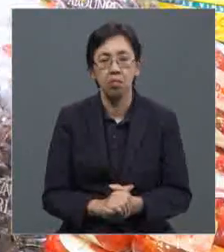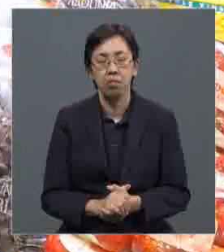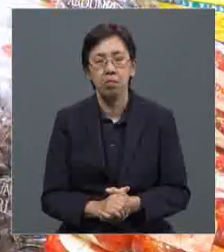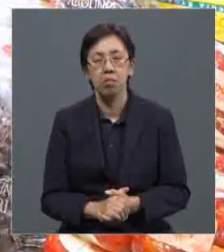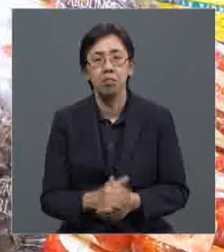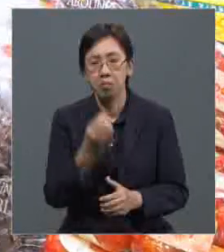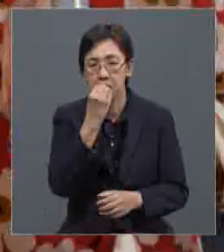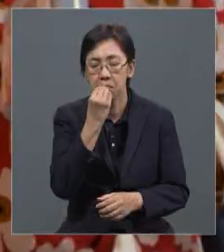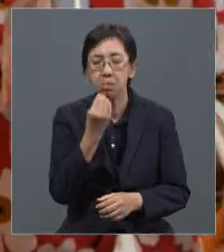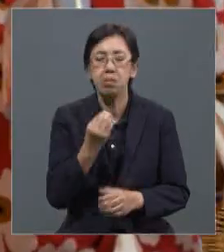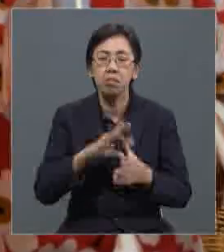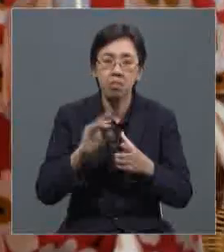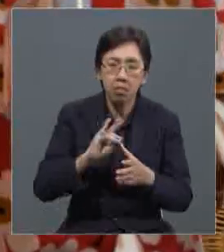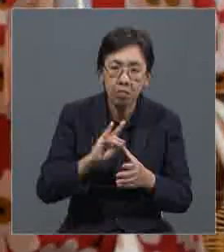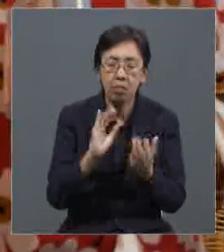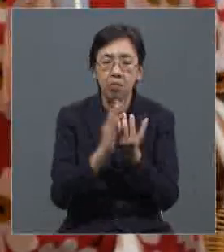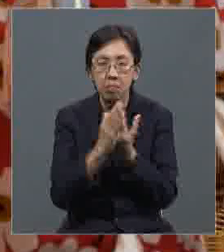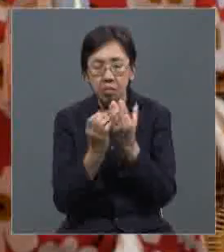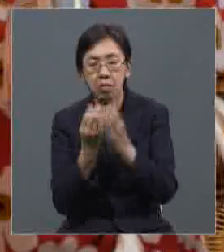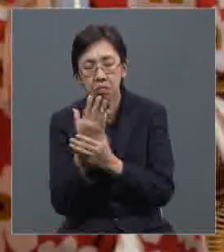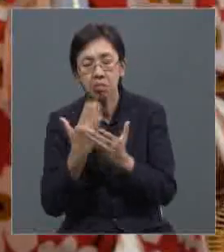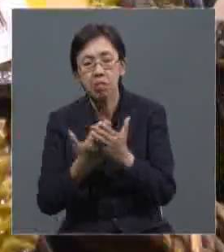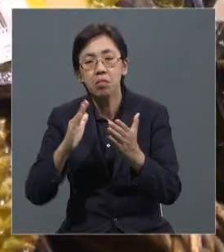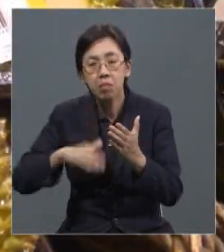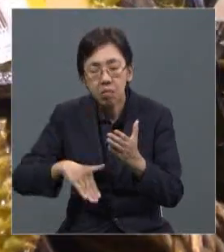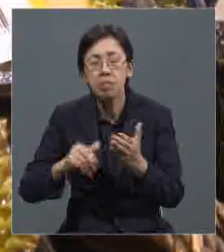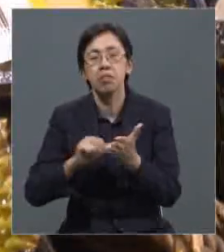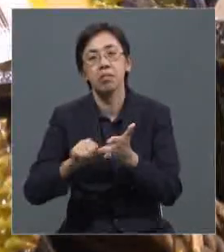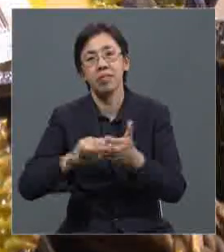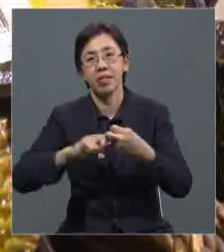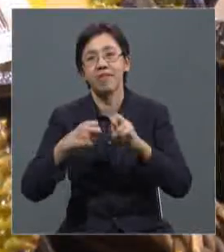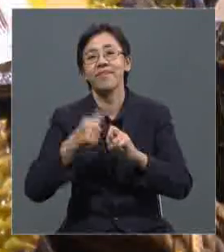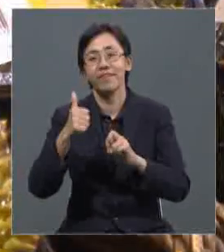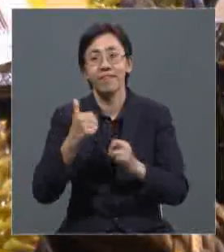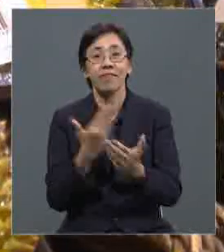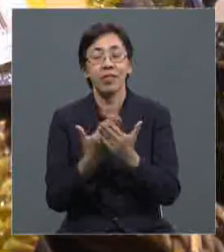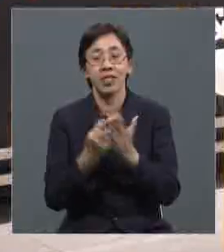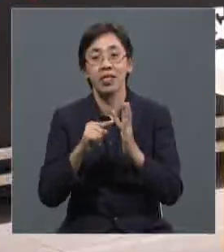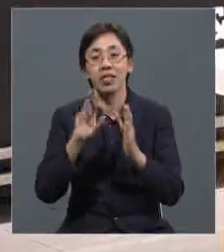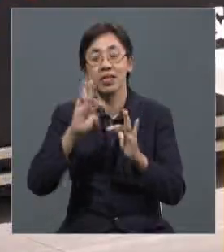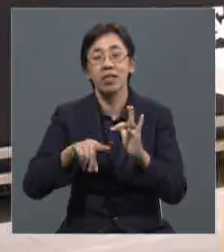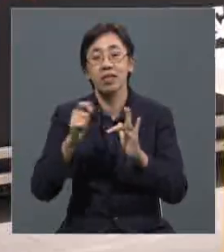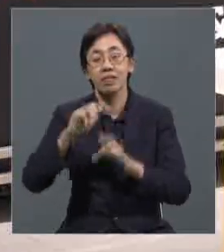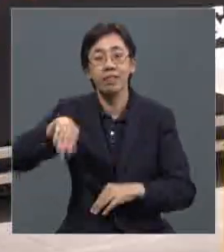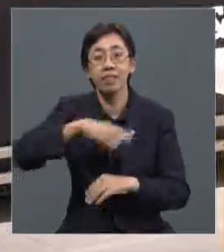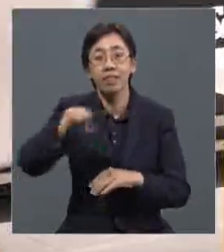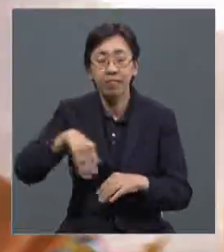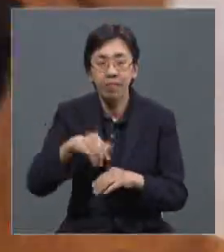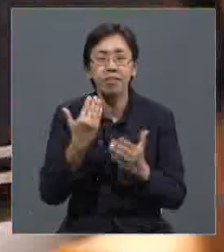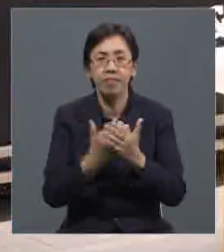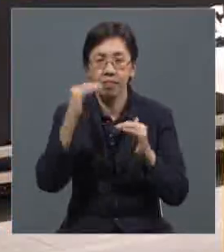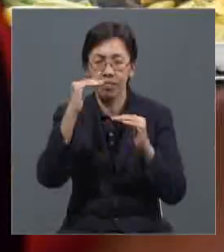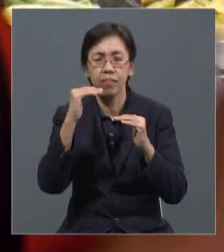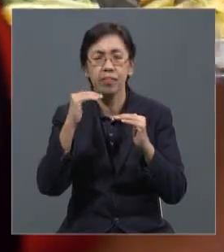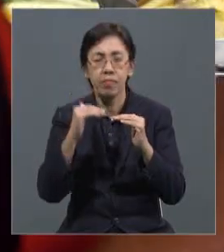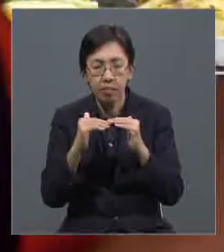ราคาอาหารสดอยู่ในระดับต่ำก็มีแนวโน้มคลี่คลายลงคาดว่าอัตราเงินเฟ้อทั่วไปจะทยอยกลับสู่กรอบเป้าหมาย